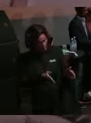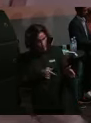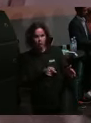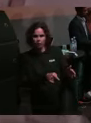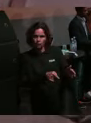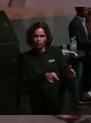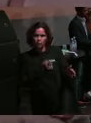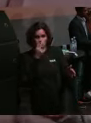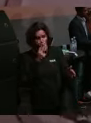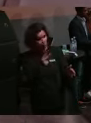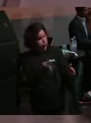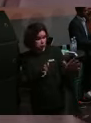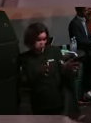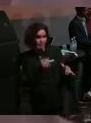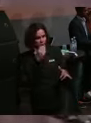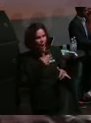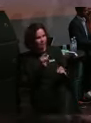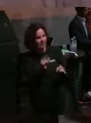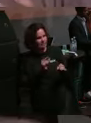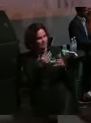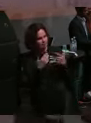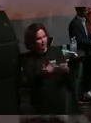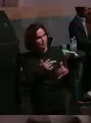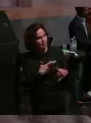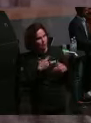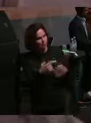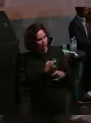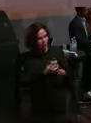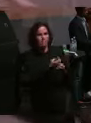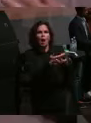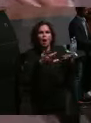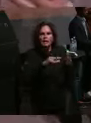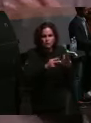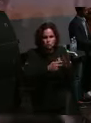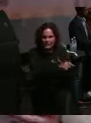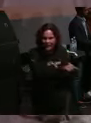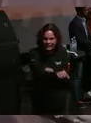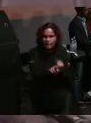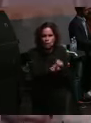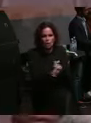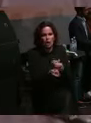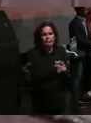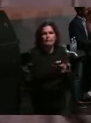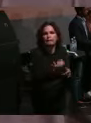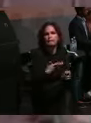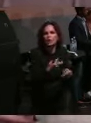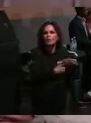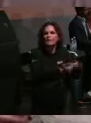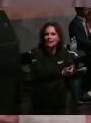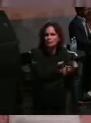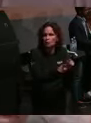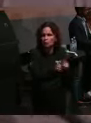det virker veldig bra, og egentlig litt for bra, i den betydningen at det ble voldsomt mange prosjekt som endret voldsomt karakter underveis, der folk følte at de falt